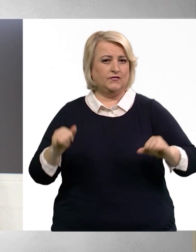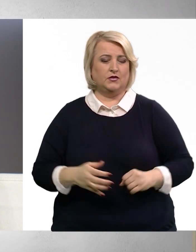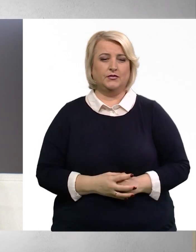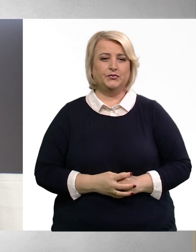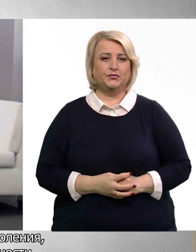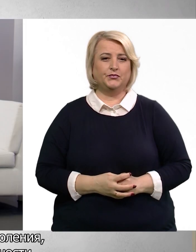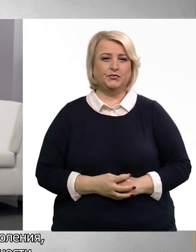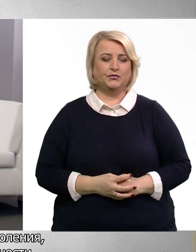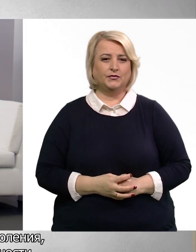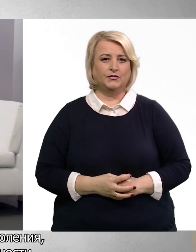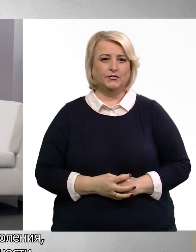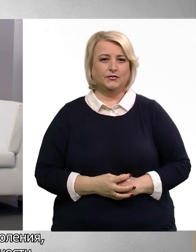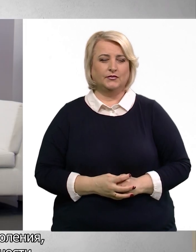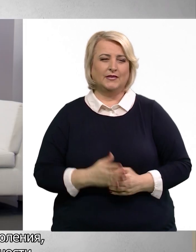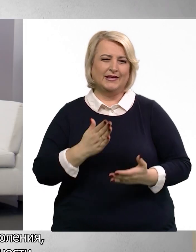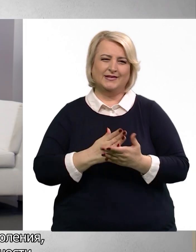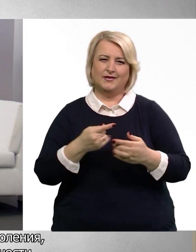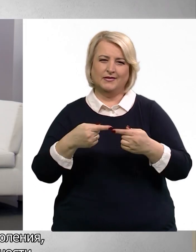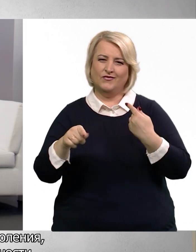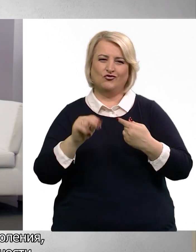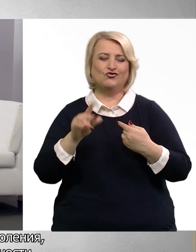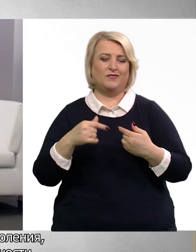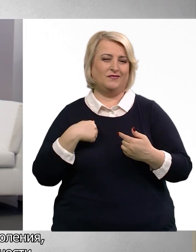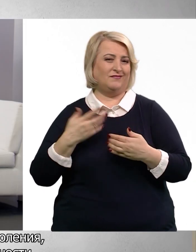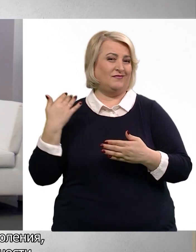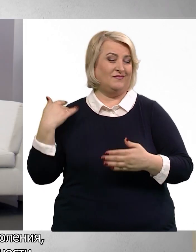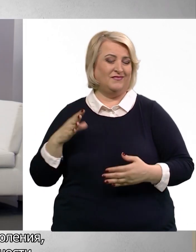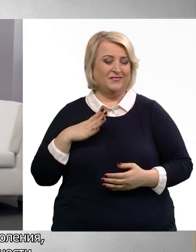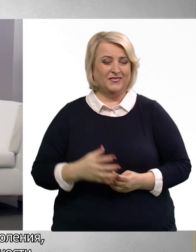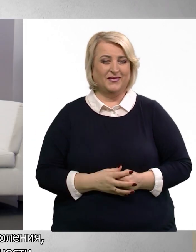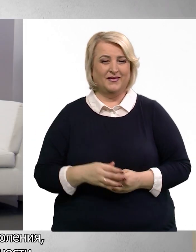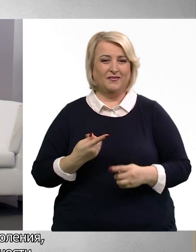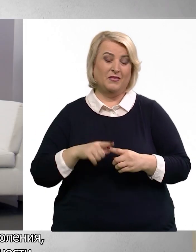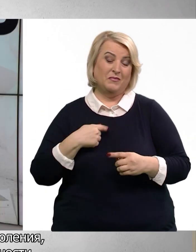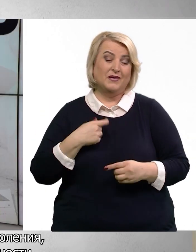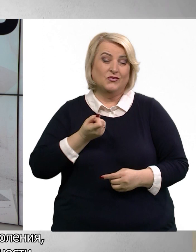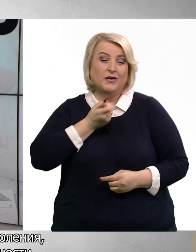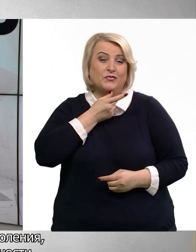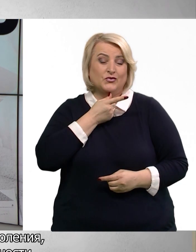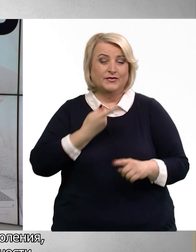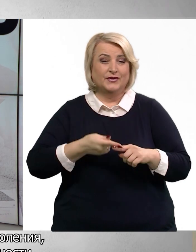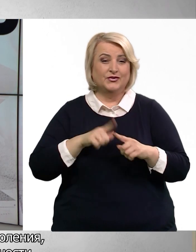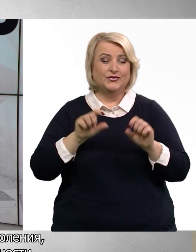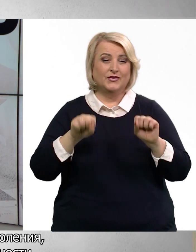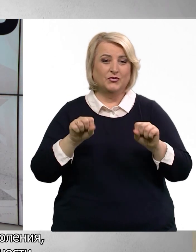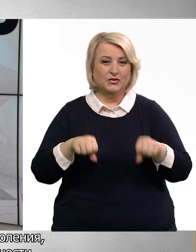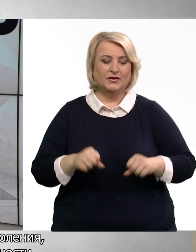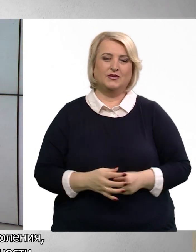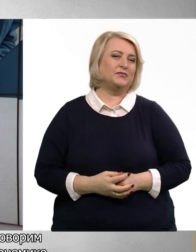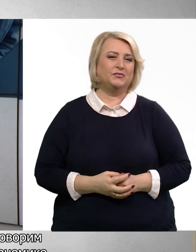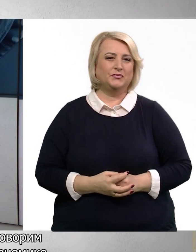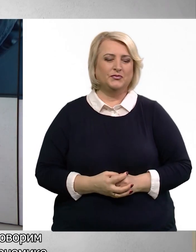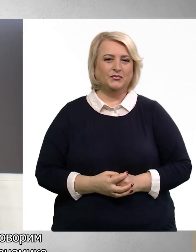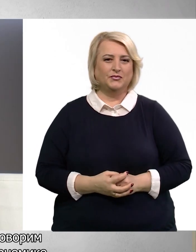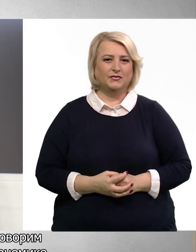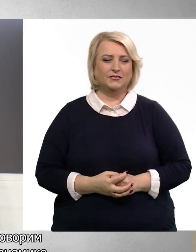ei. Sunt diferiți decât, cum ați spus dumneavoastră, generația noastră, care poate am ratat aceste oportunități în antreprenoriat. Da,